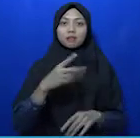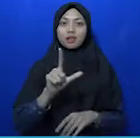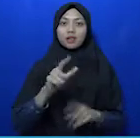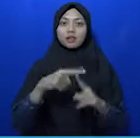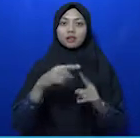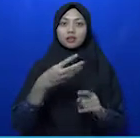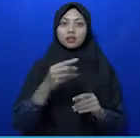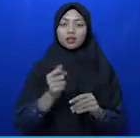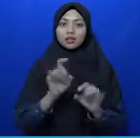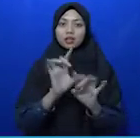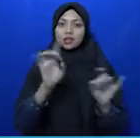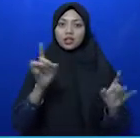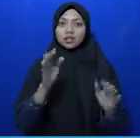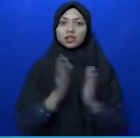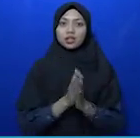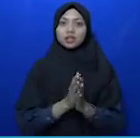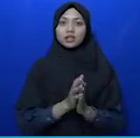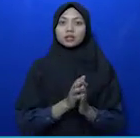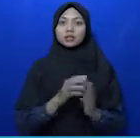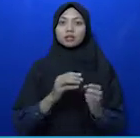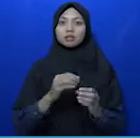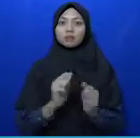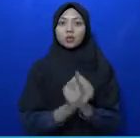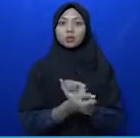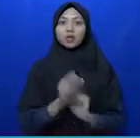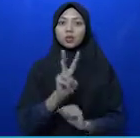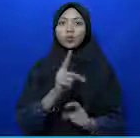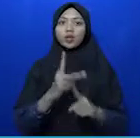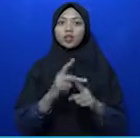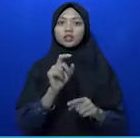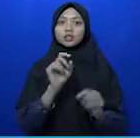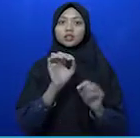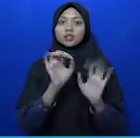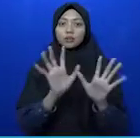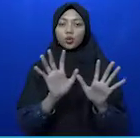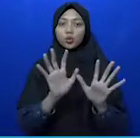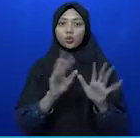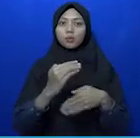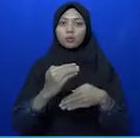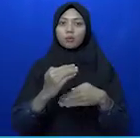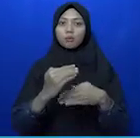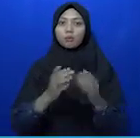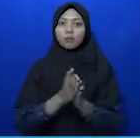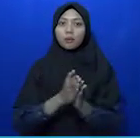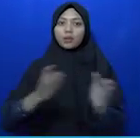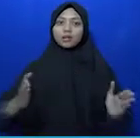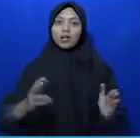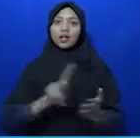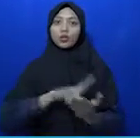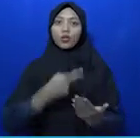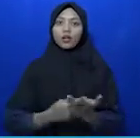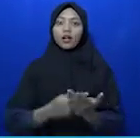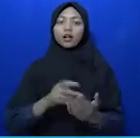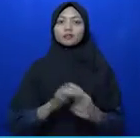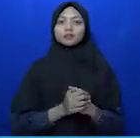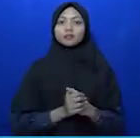daripada mereka terhadap 2x10 perpanjangan. Jadi kalau kita lihat, misalnya saya masuk kepada, karena